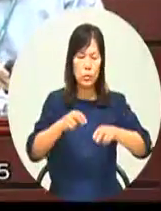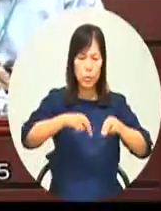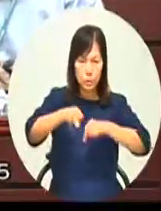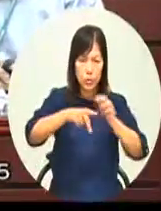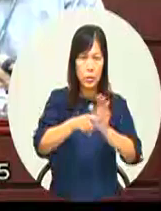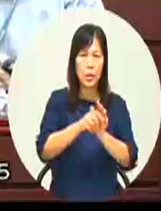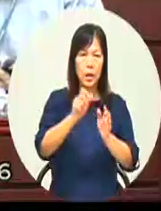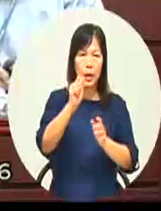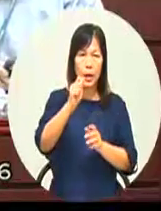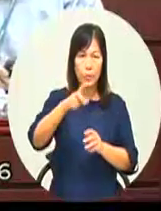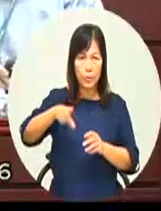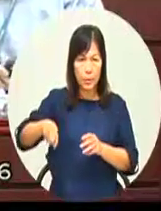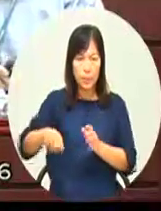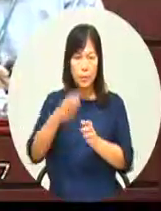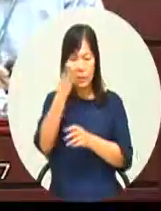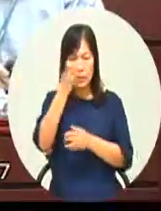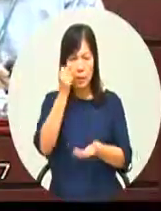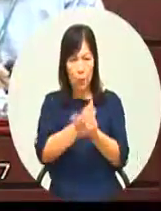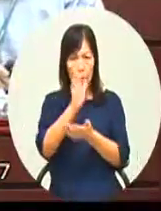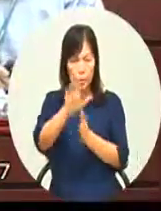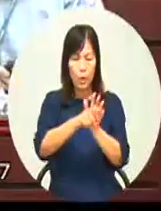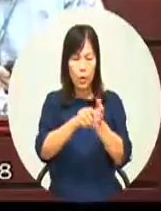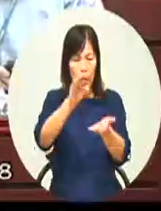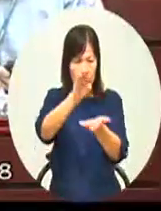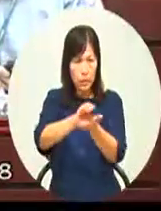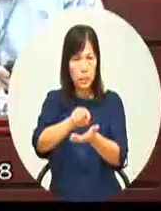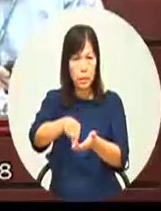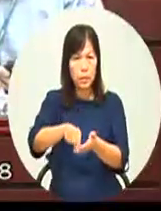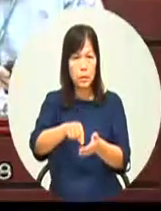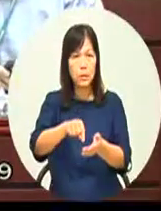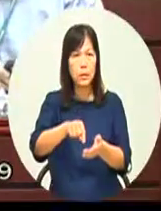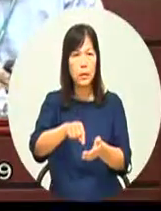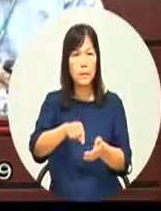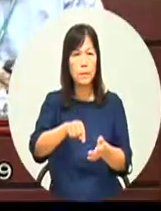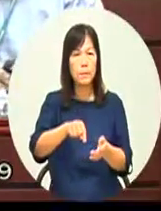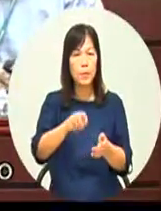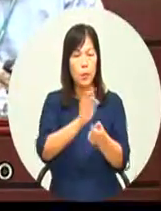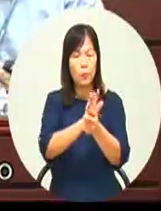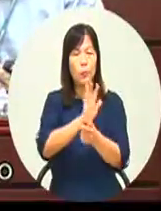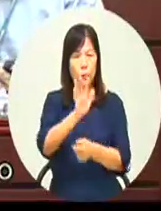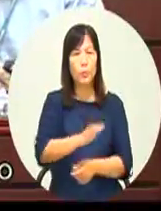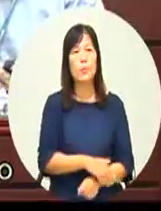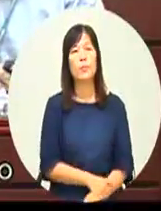我们目前整个停车资讯的一个服务。